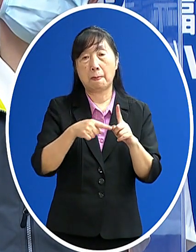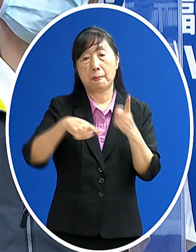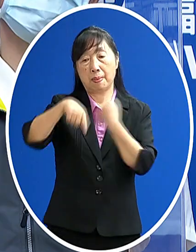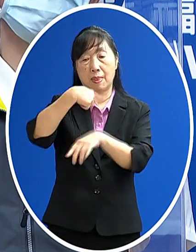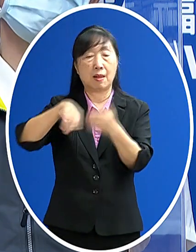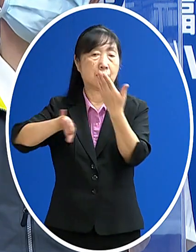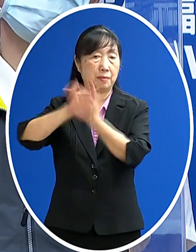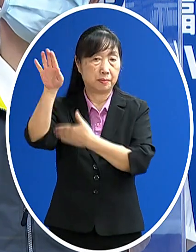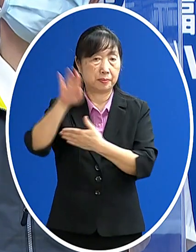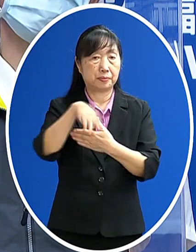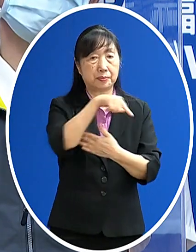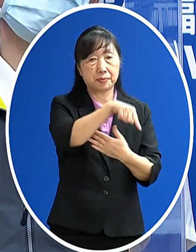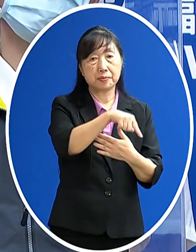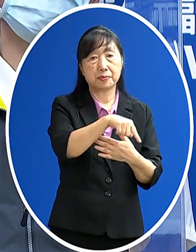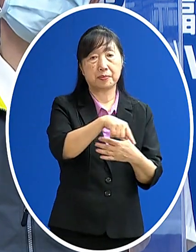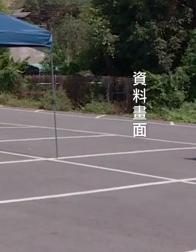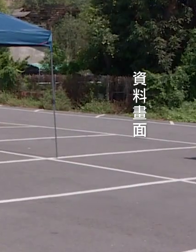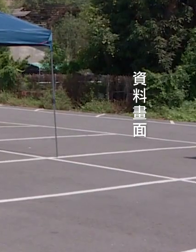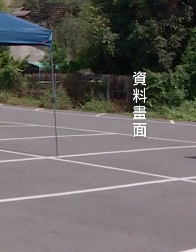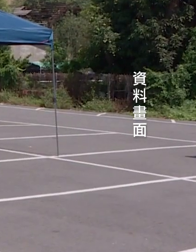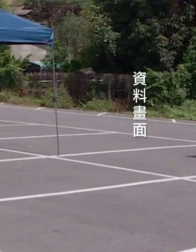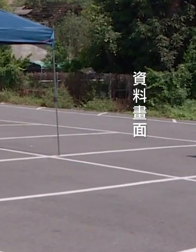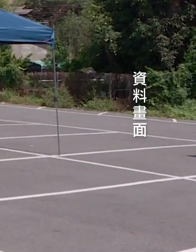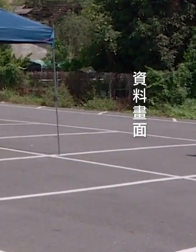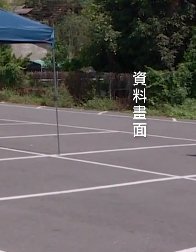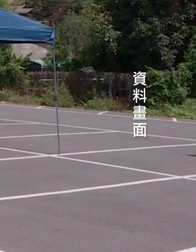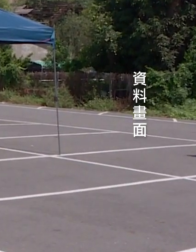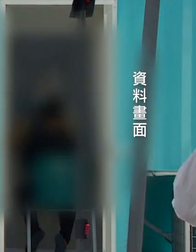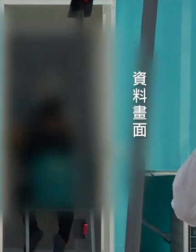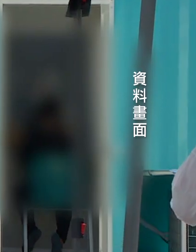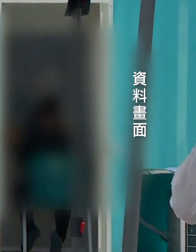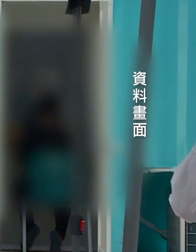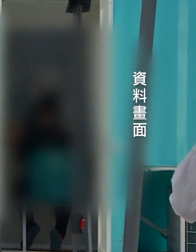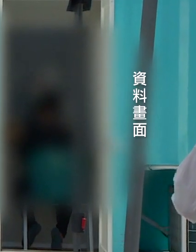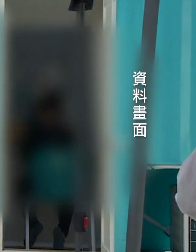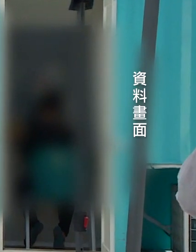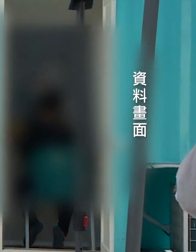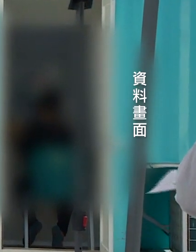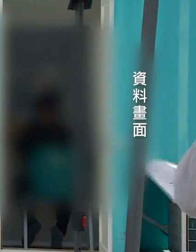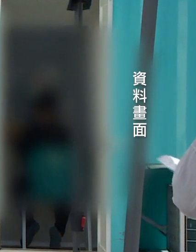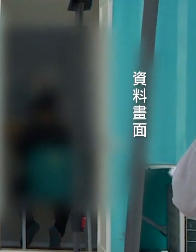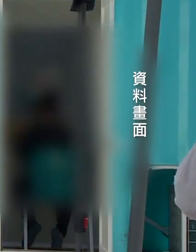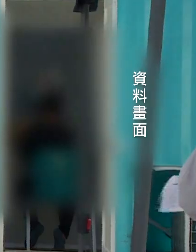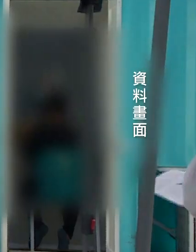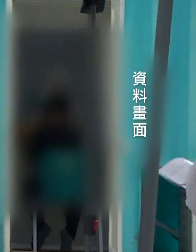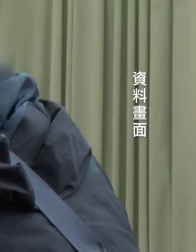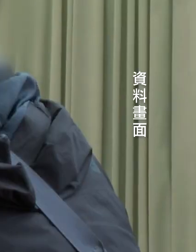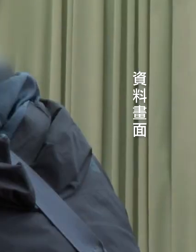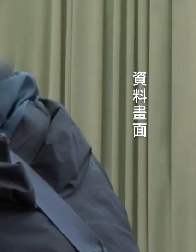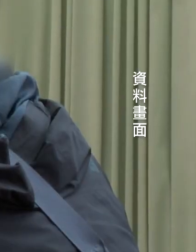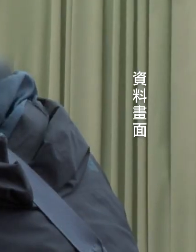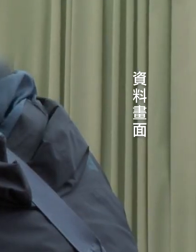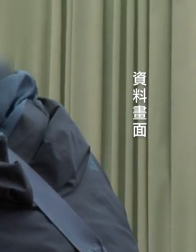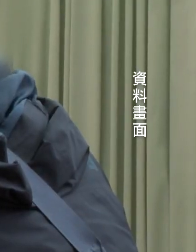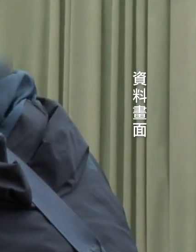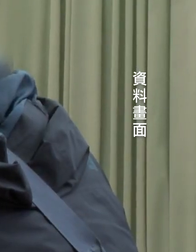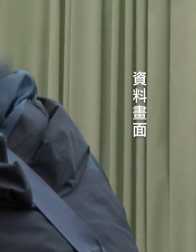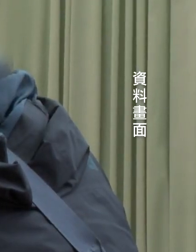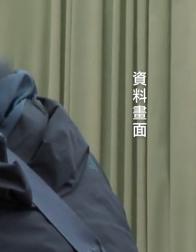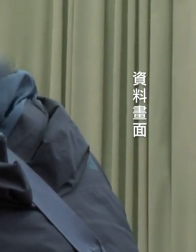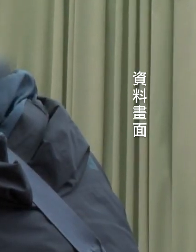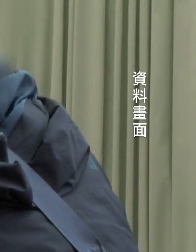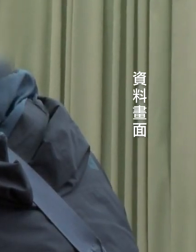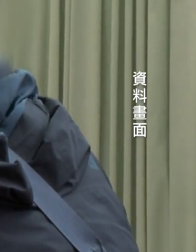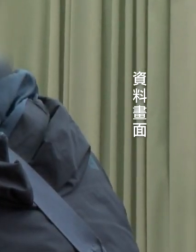中心的量能很珍贵。 为了纾解医学中心压力，基层的耳鼻喉科诊所有320位医